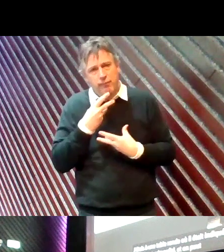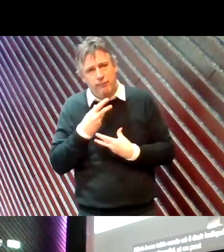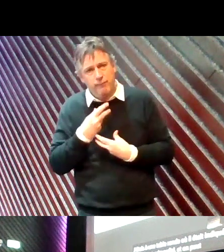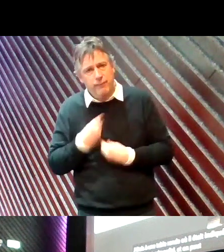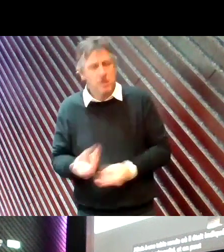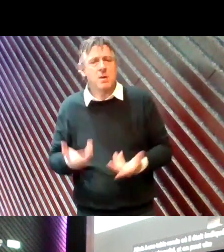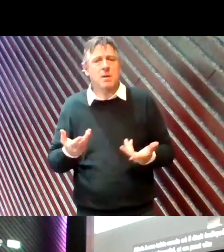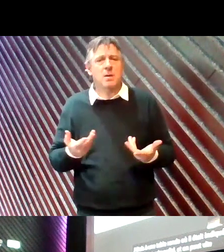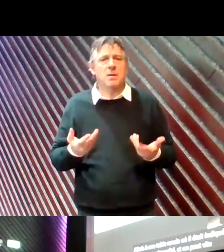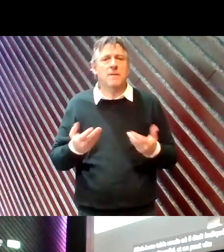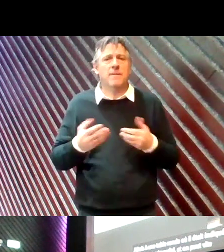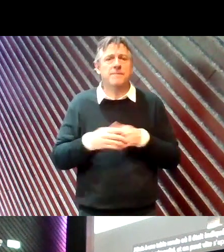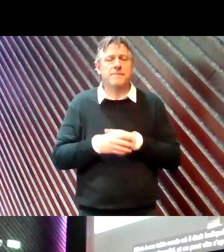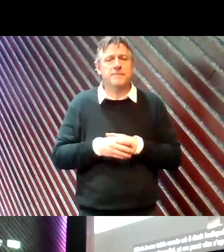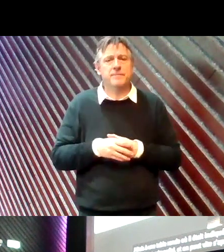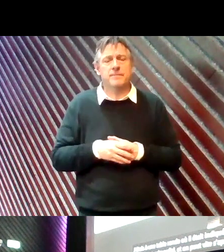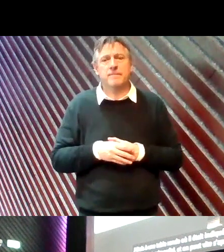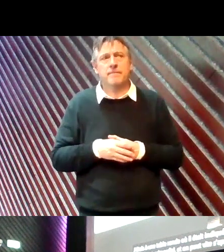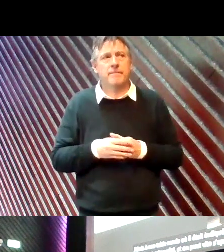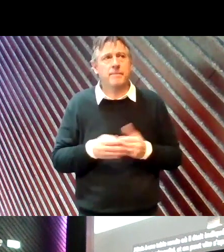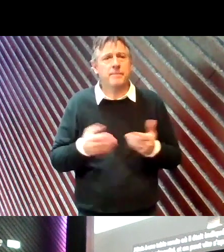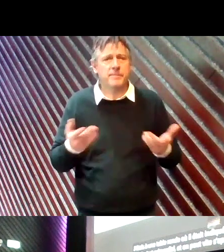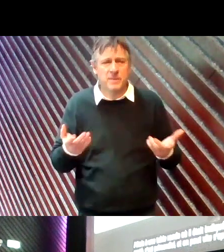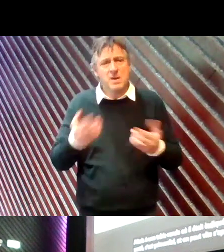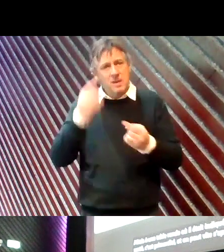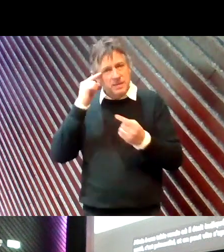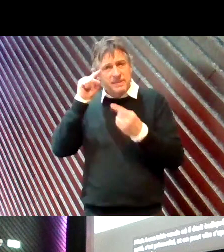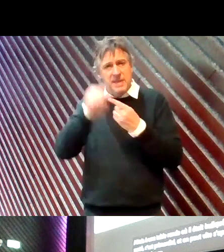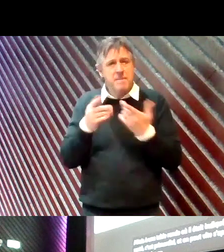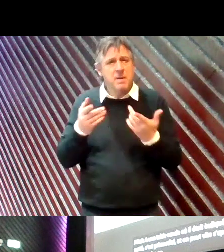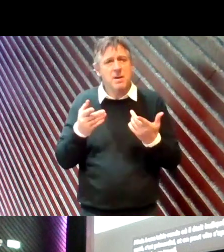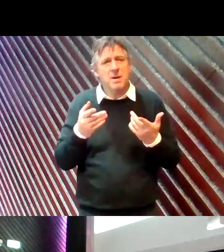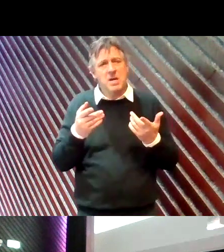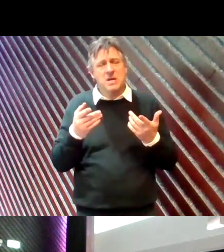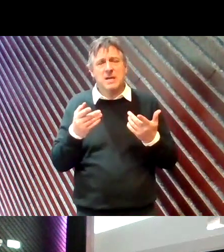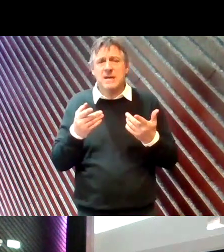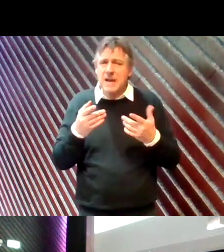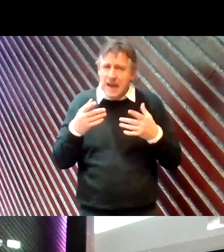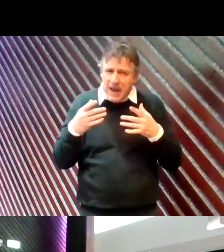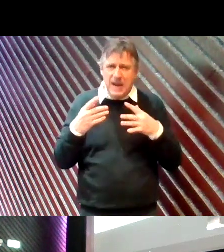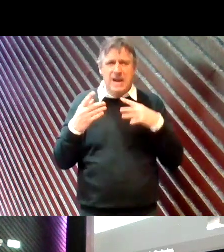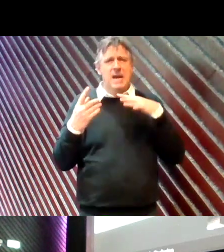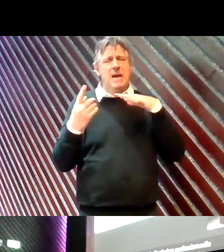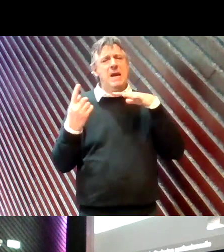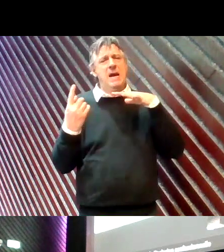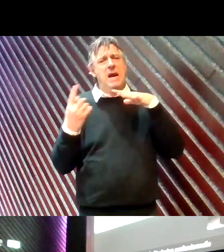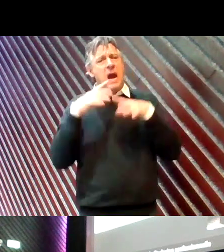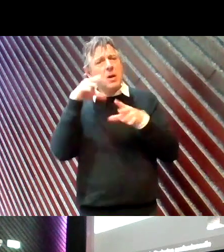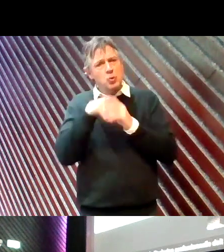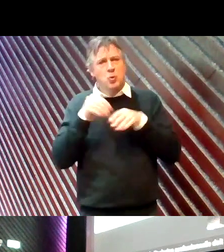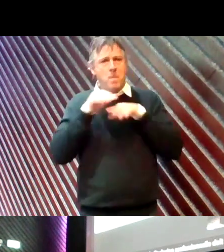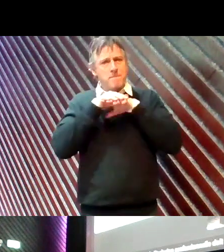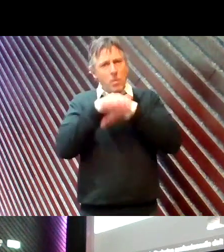Voilà. Je dirais, le sujet de l'inclusion professionnelle doit passer par les spécialistes, notamment les